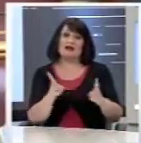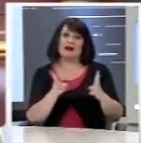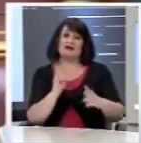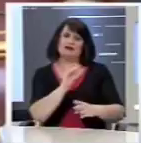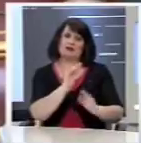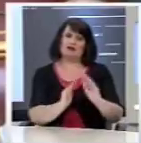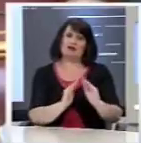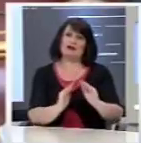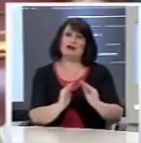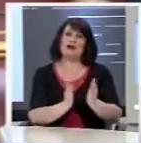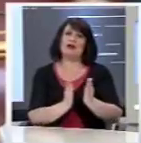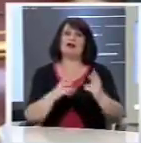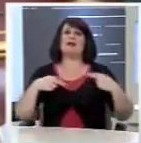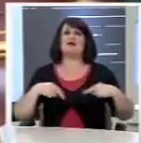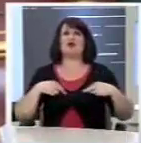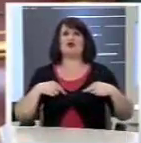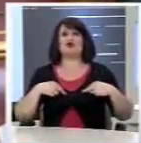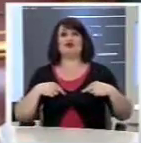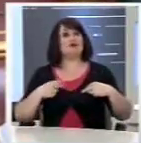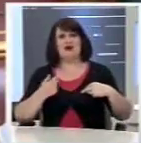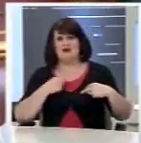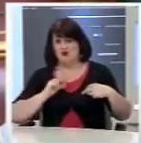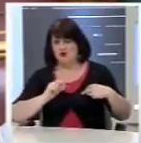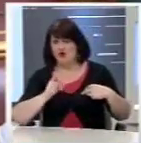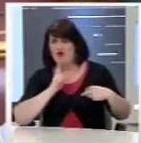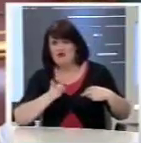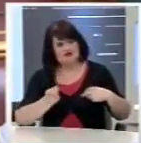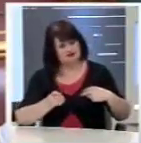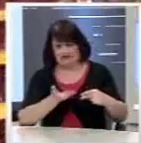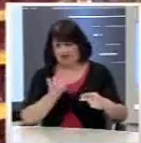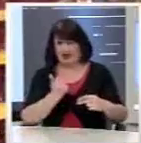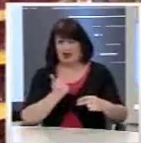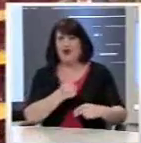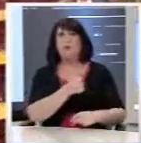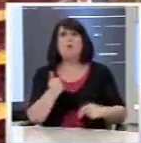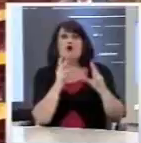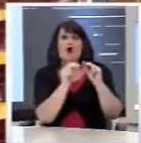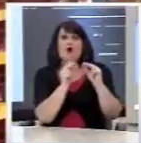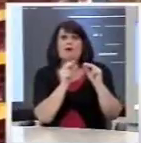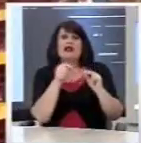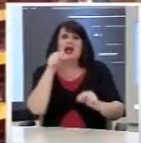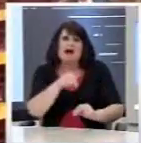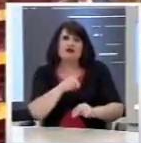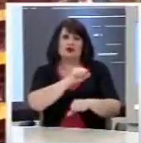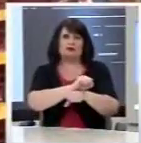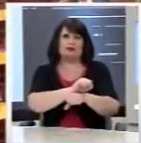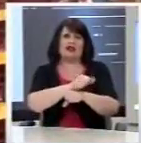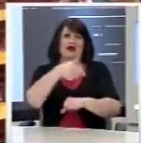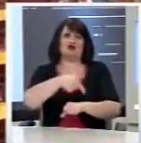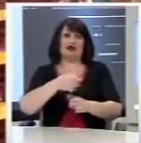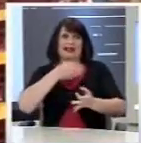υπουργός. Τέτοιου είδους συναλλαγές εγώ δεν είχα, κύριε Μητσοτάκη. Η μόνη συναλλαγή την οποία είχα ήταν αυτή που